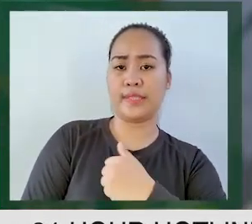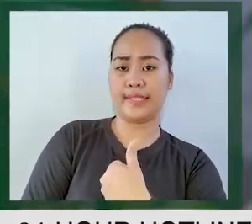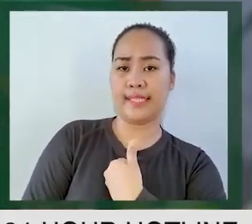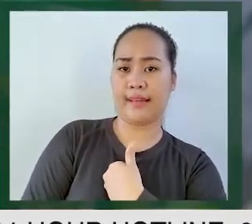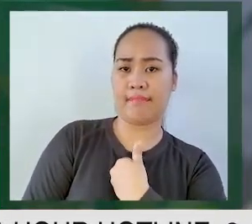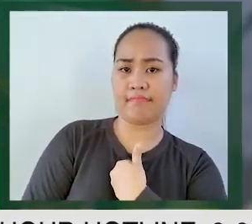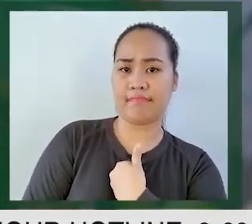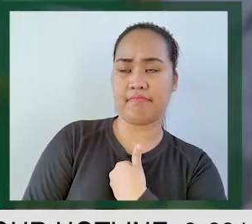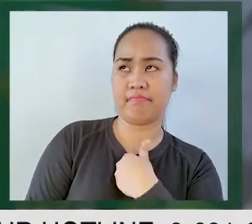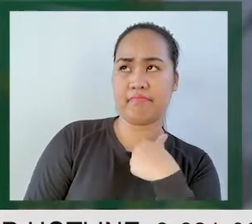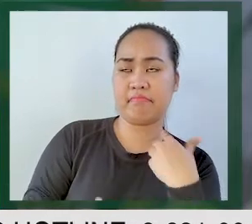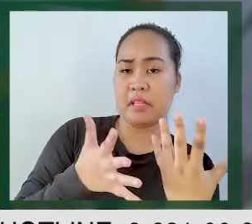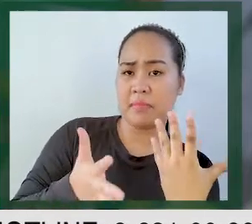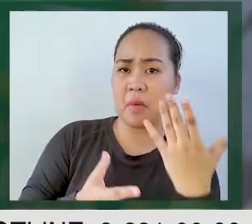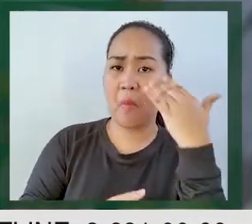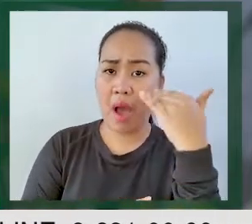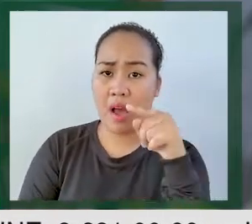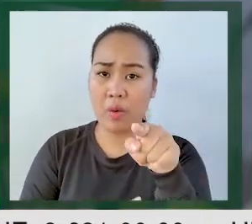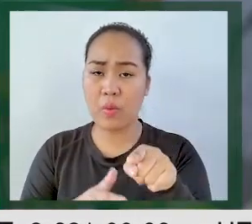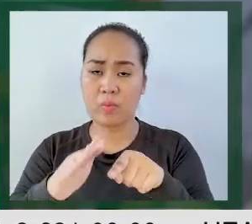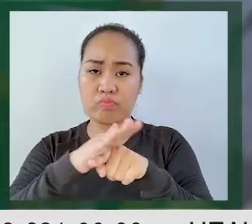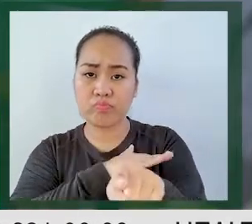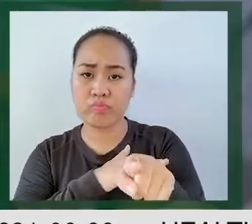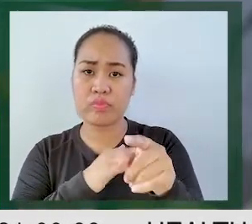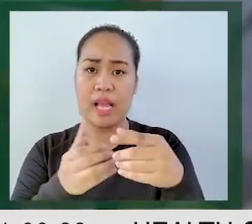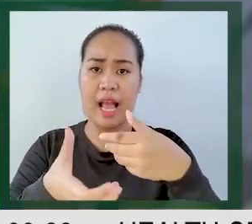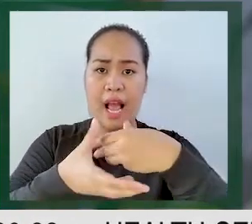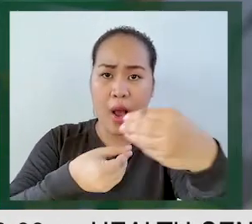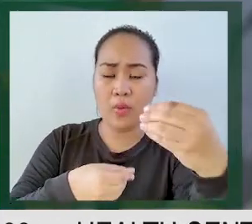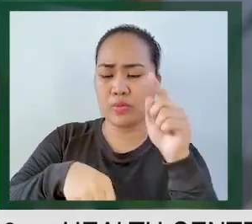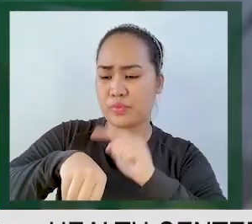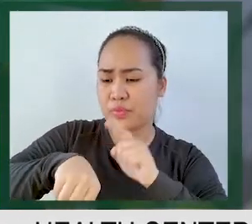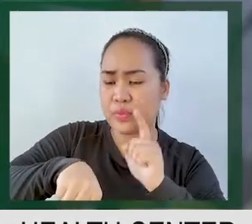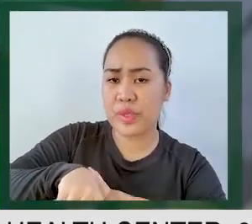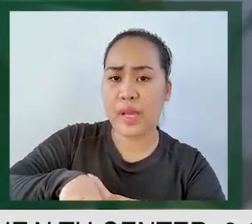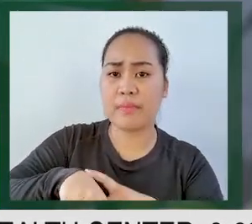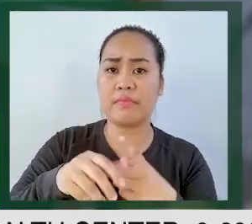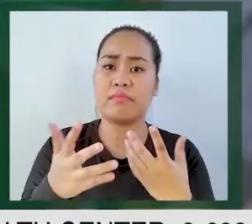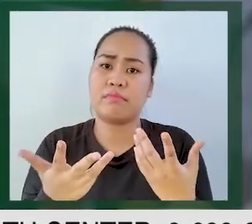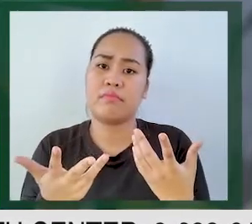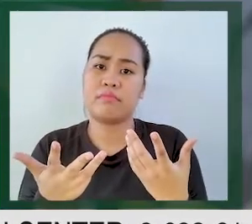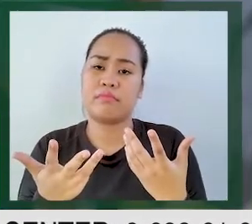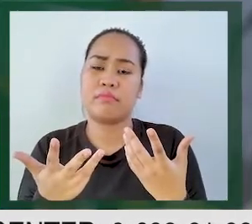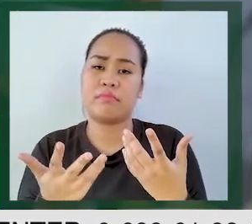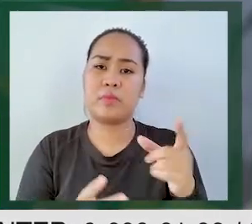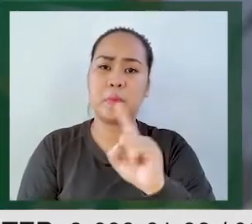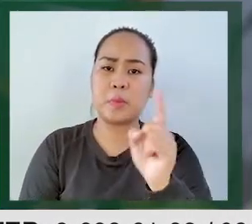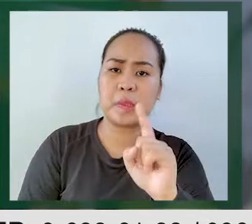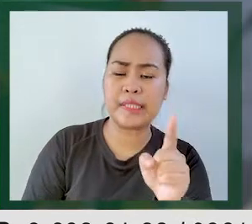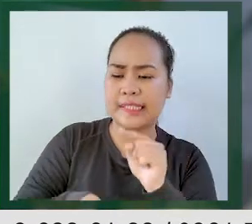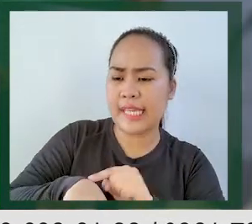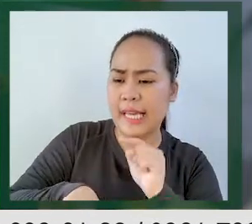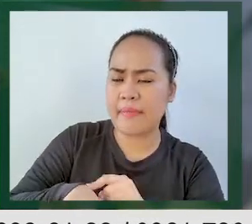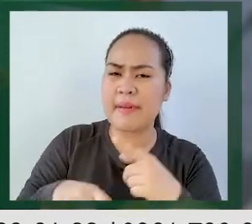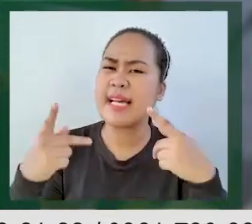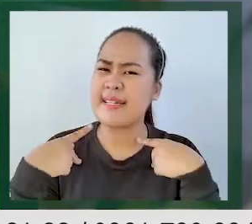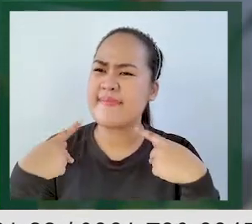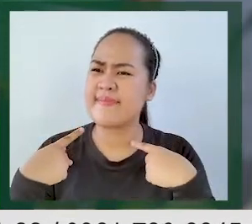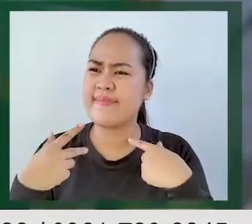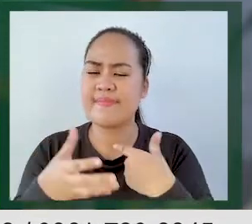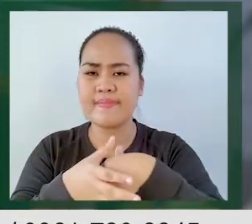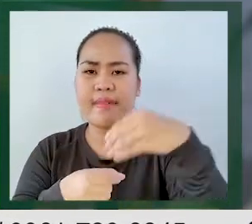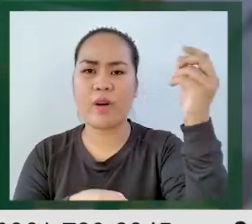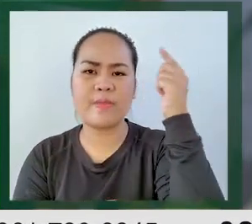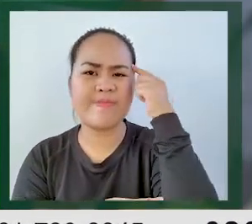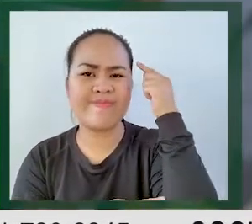yung lalabas ka ng this oras. Diba? O di kaya, yung oras na ito, diba, yung meron kang parang deadline ng oras